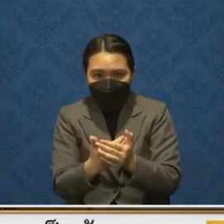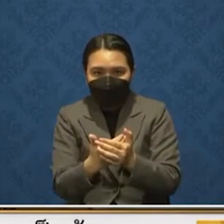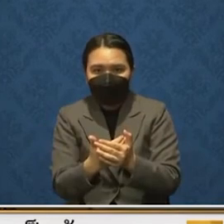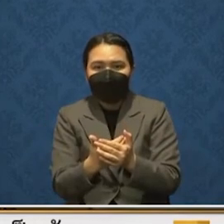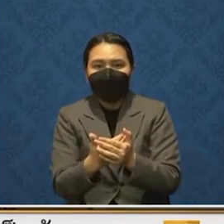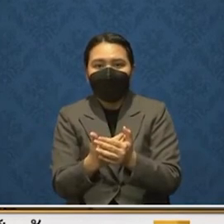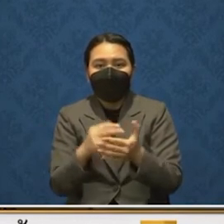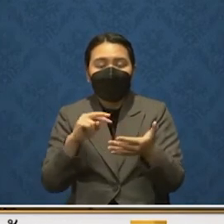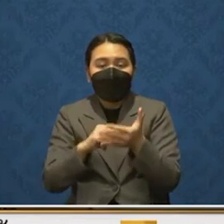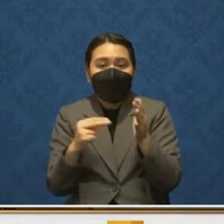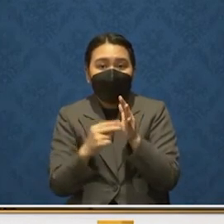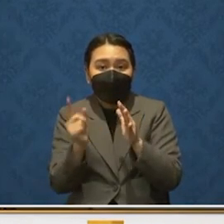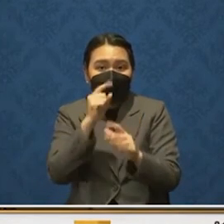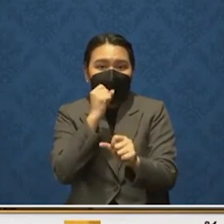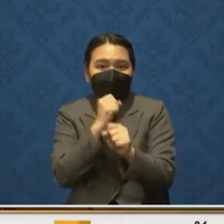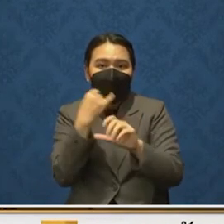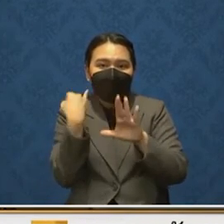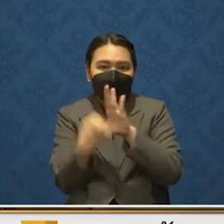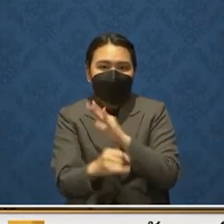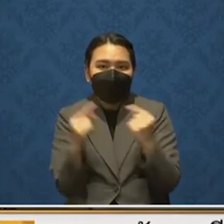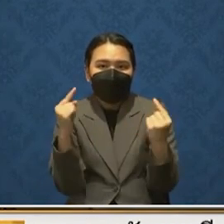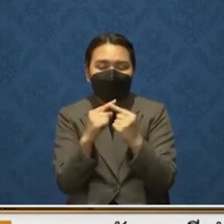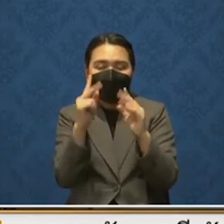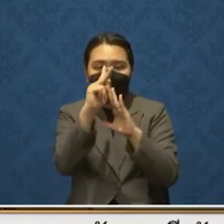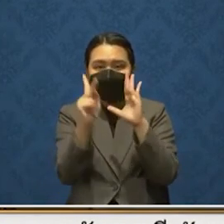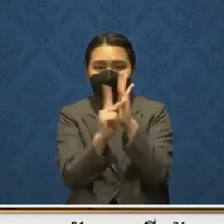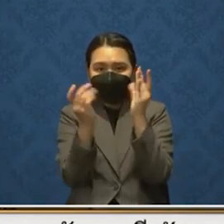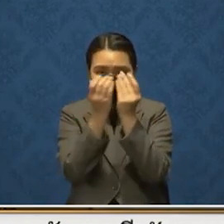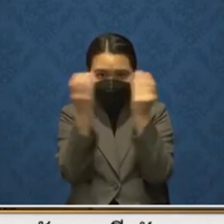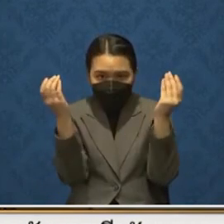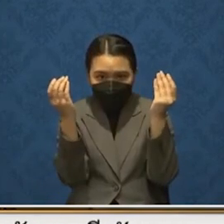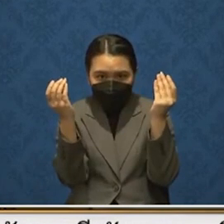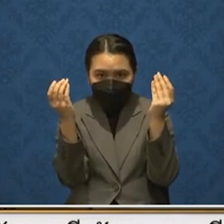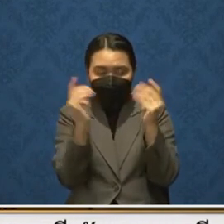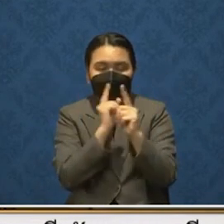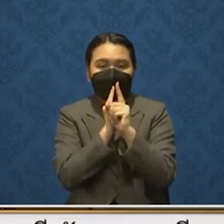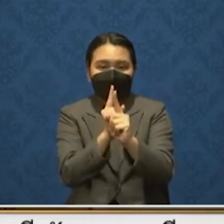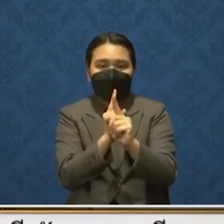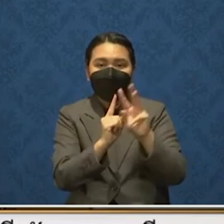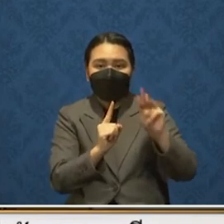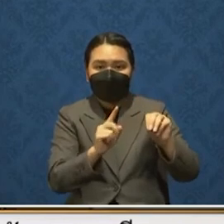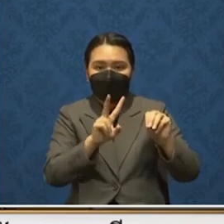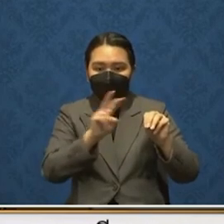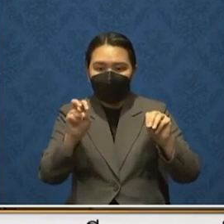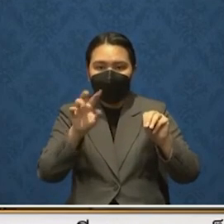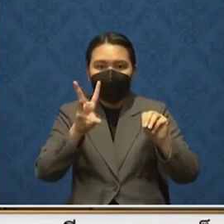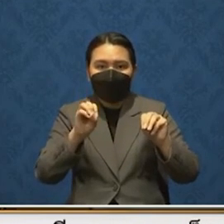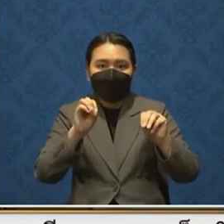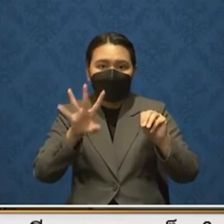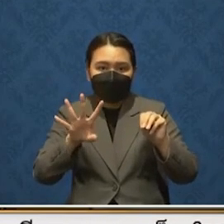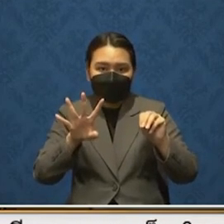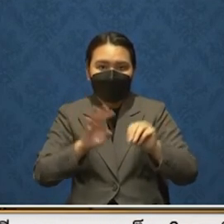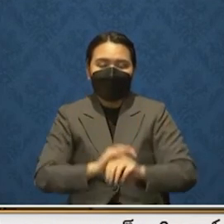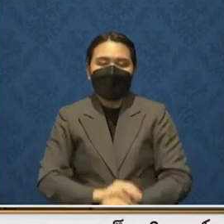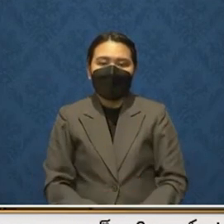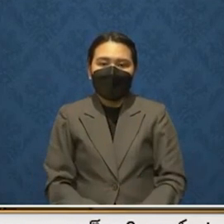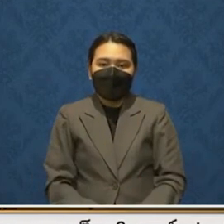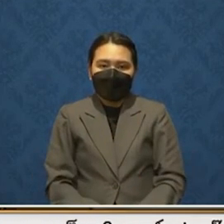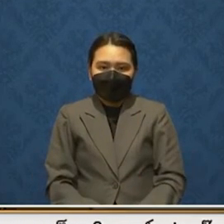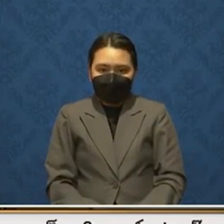ขัดต่บริยัตรแหมงสนนหอกษหมายและฝ่าฝืนจะได้ทำตามรนูนมาตา 264 นะครับอ